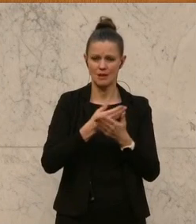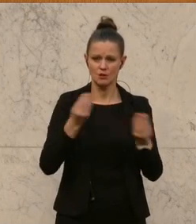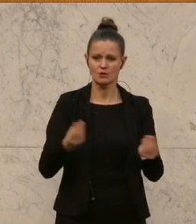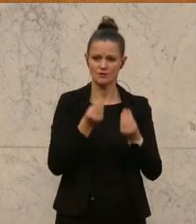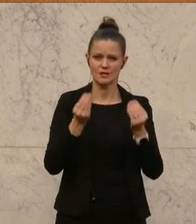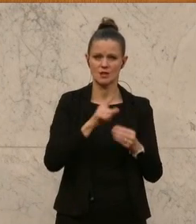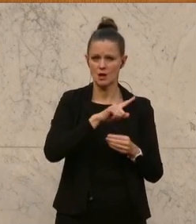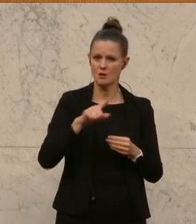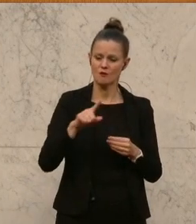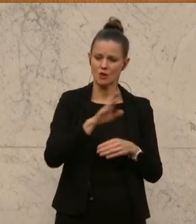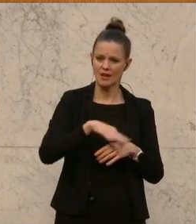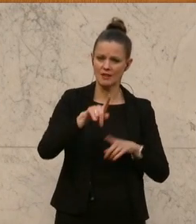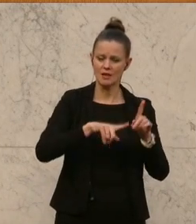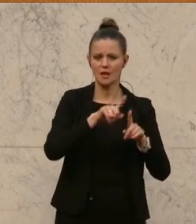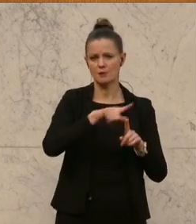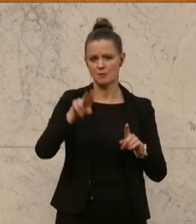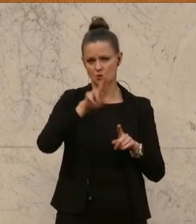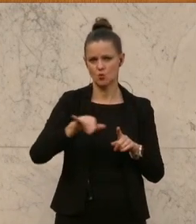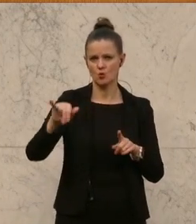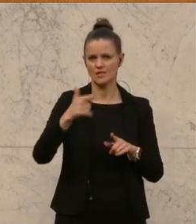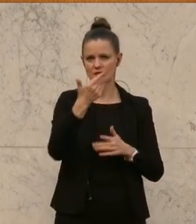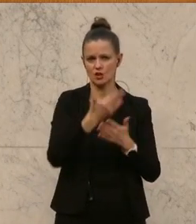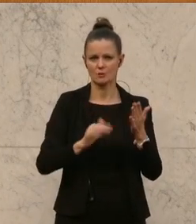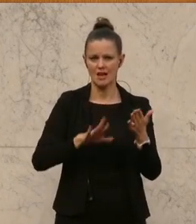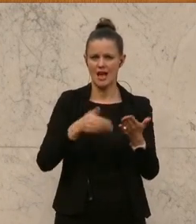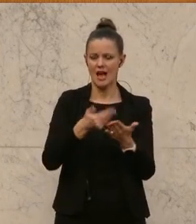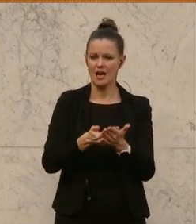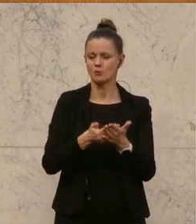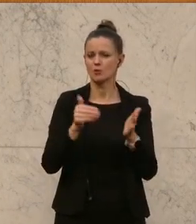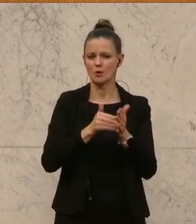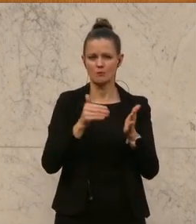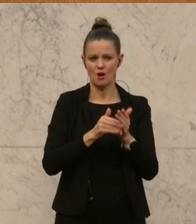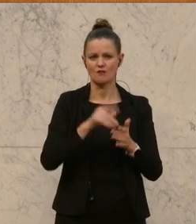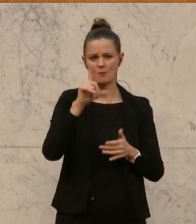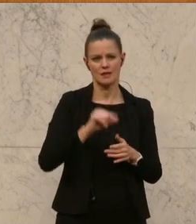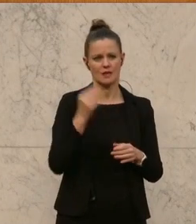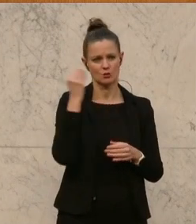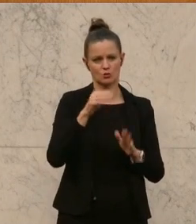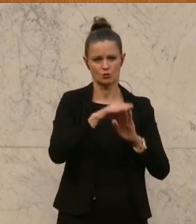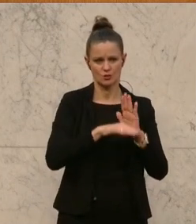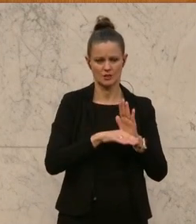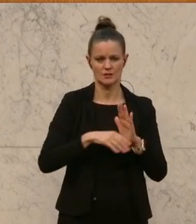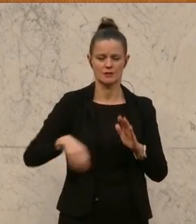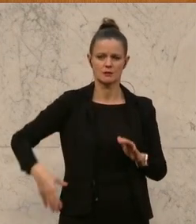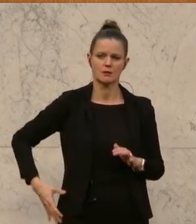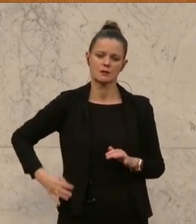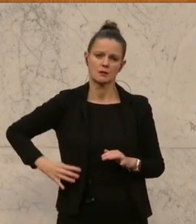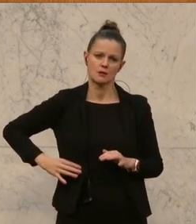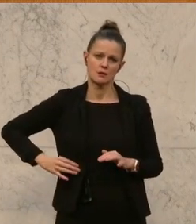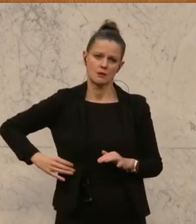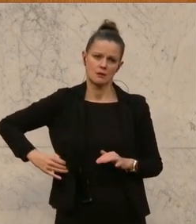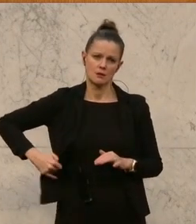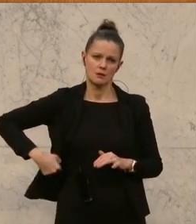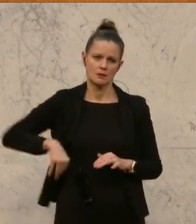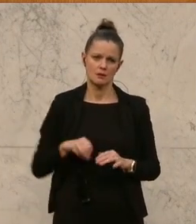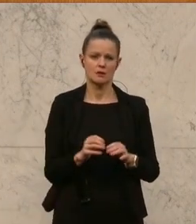zur Universität ein zweisprachiges Angebot gibt, eben in den Minderheitenschulgesetzen. Nur, wir sehen, dass immer weniger Kinder